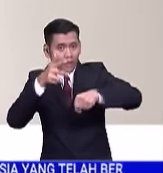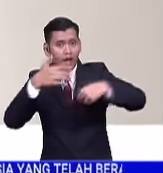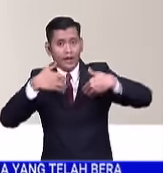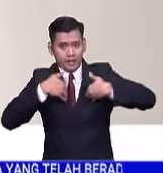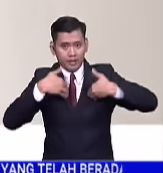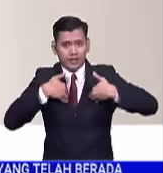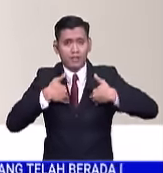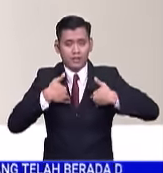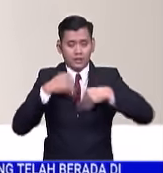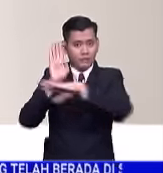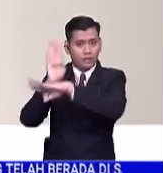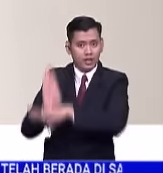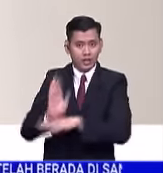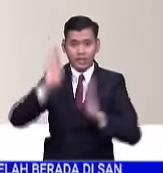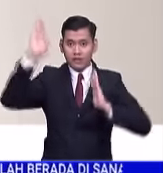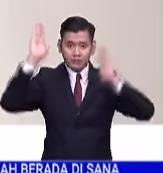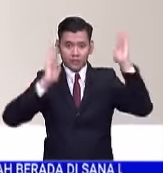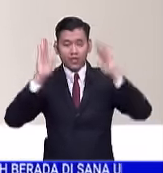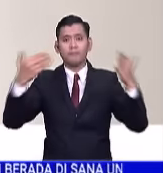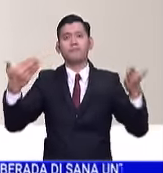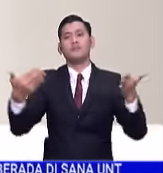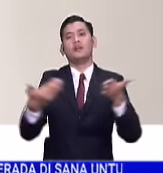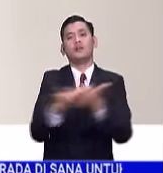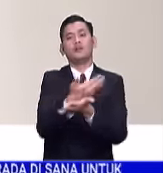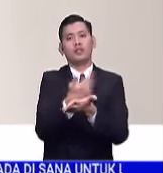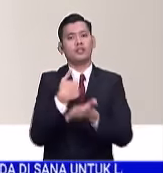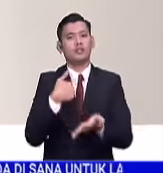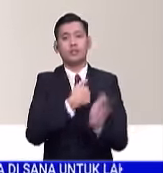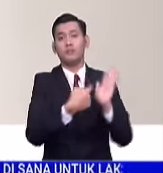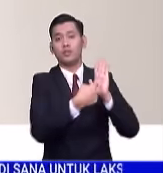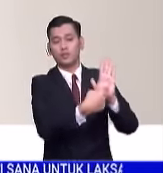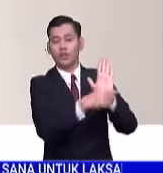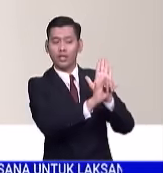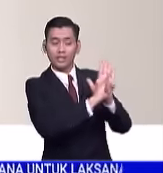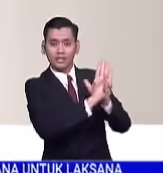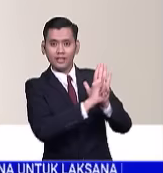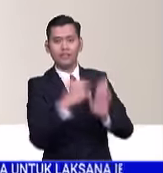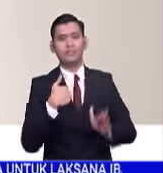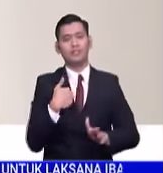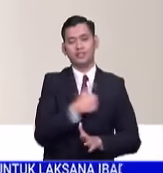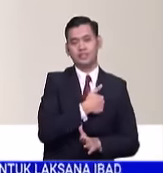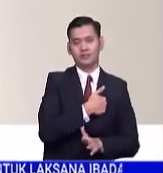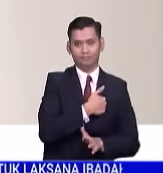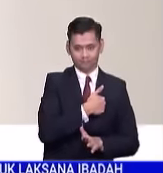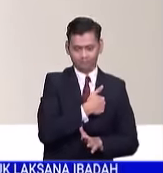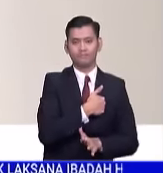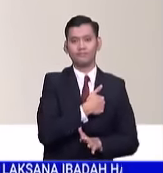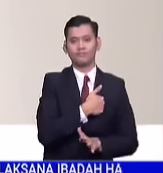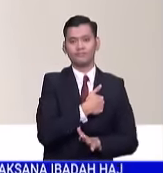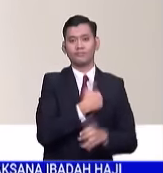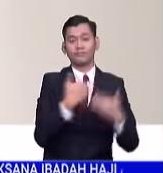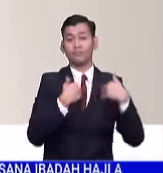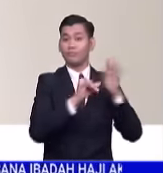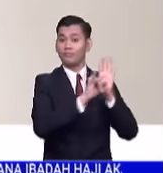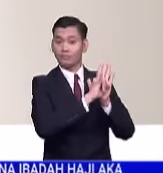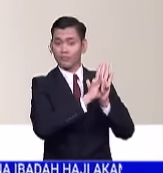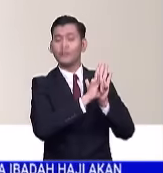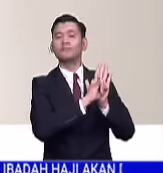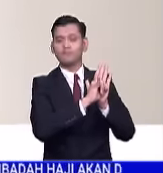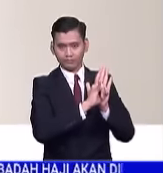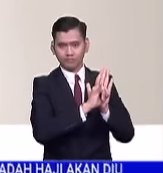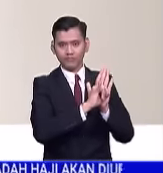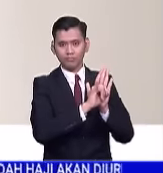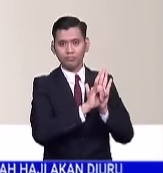tu, barulah kita ada orang panggil ada trademark ataupun ada orang